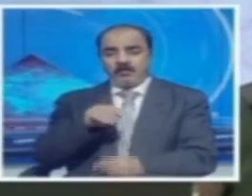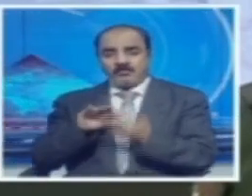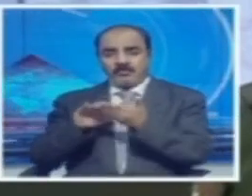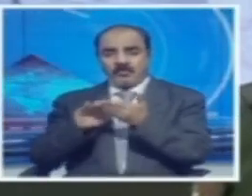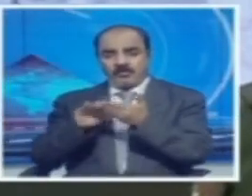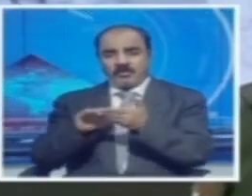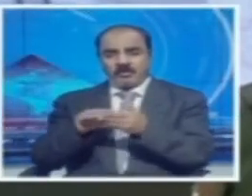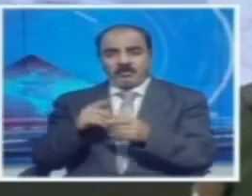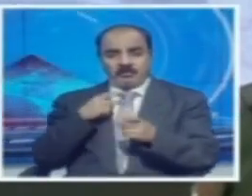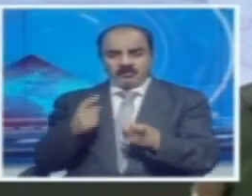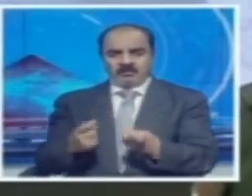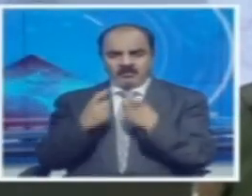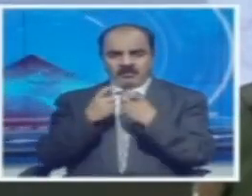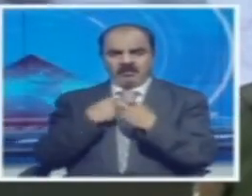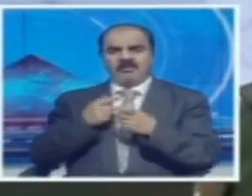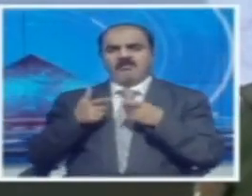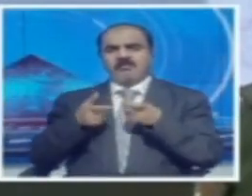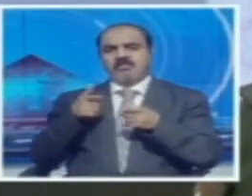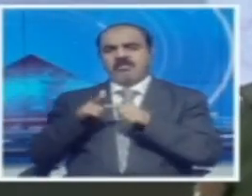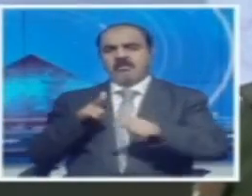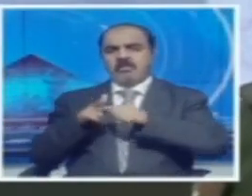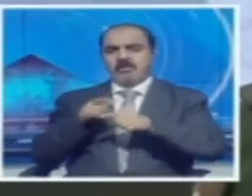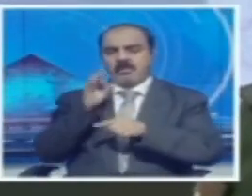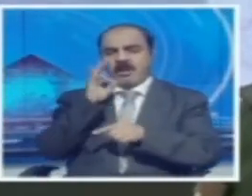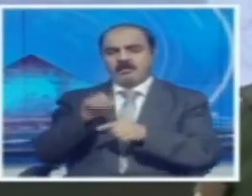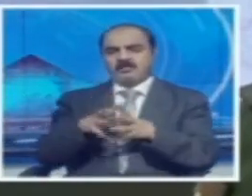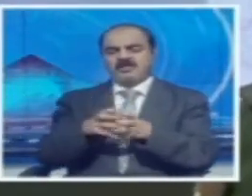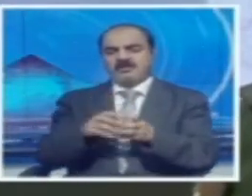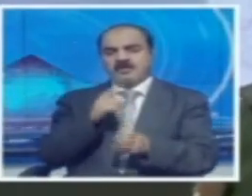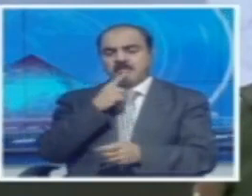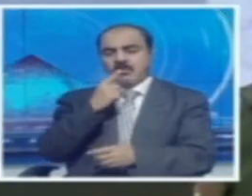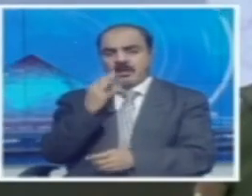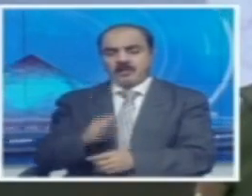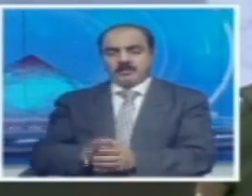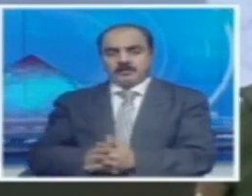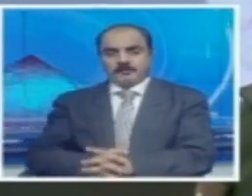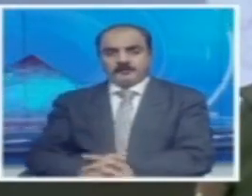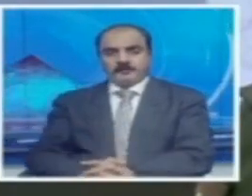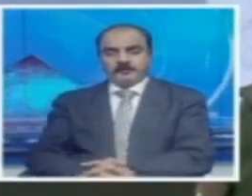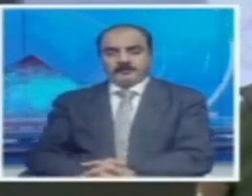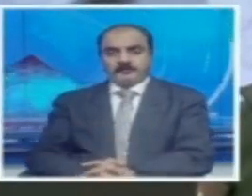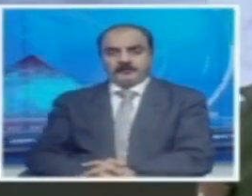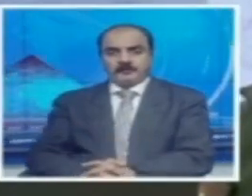شمال الأطلنطي الناتو المحملة بأسلحة في أوكرانيا أهدافا يجب تدميرها.